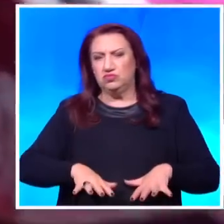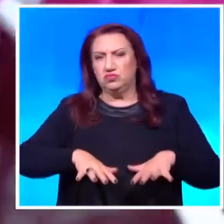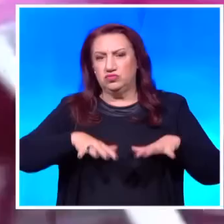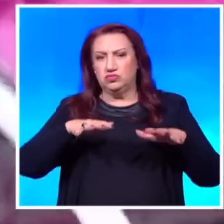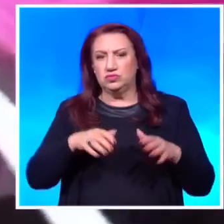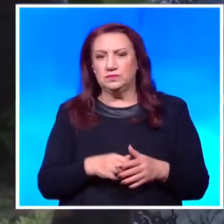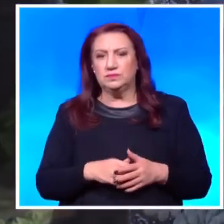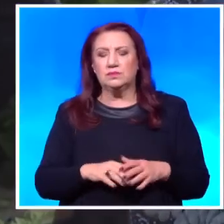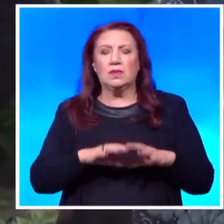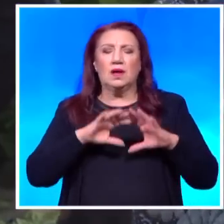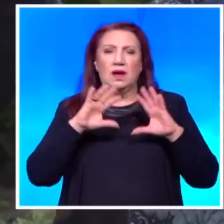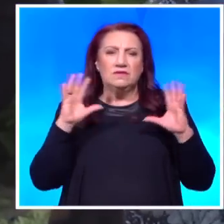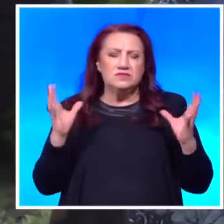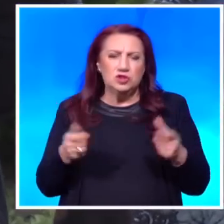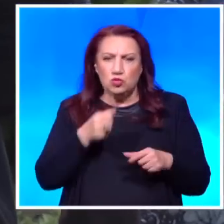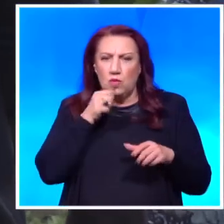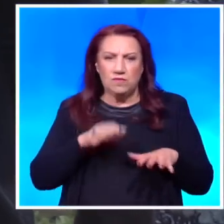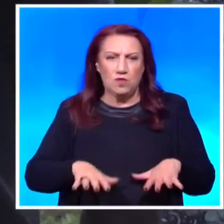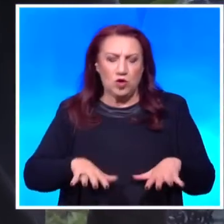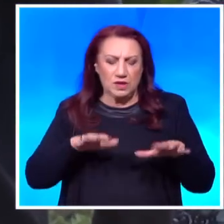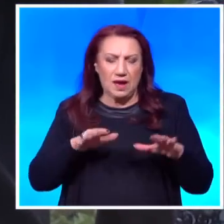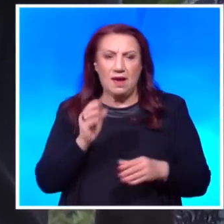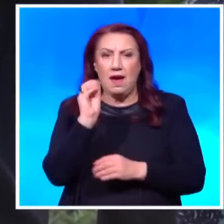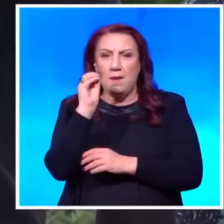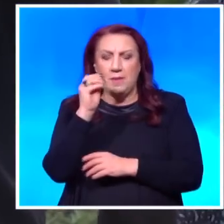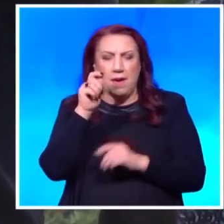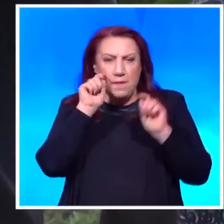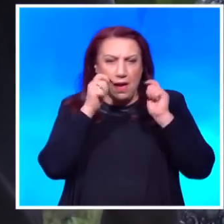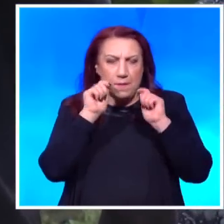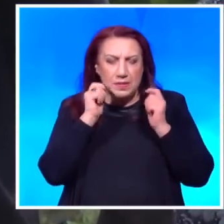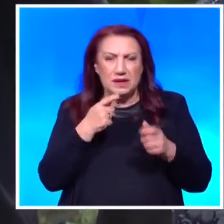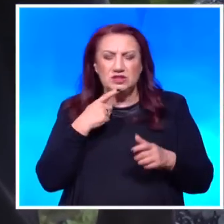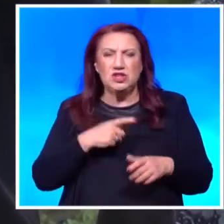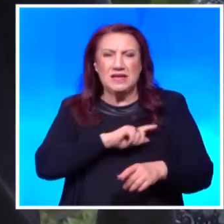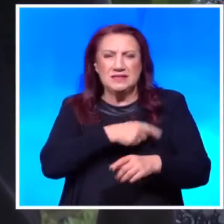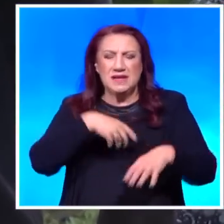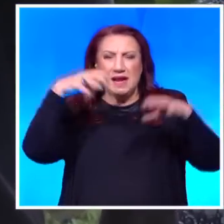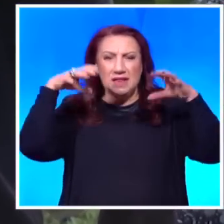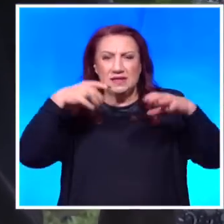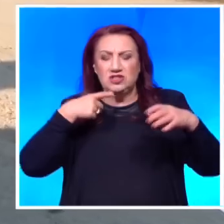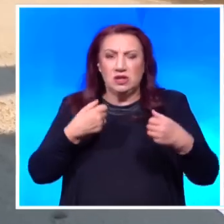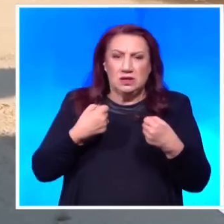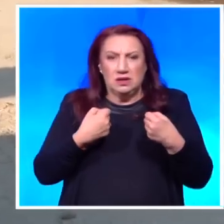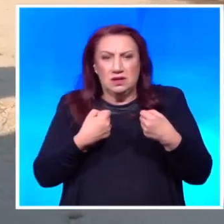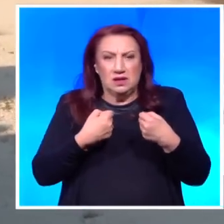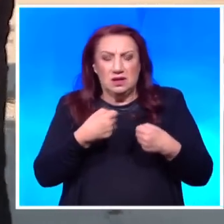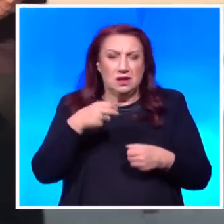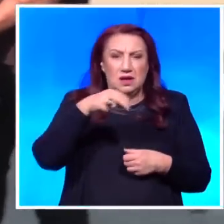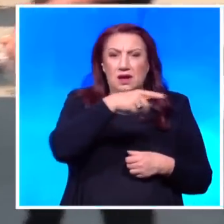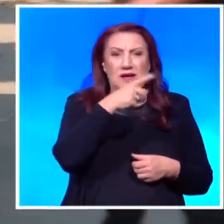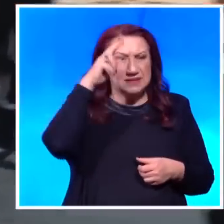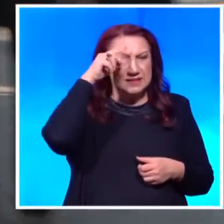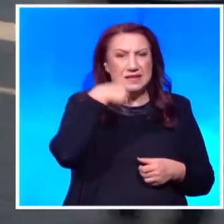Всичко ми се наводни. Напълни се детето ми, рве, не мога да го взема. В най-големия дъжд съм ги взел и съм слезнал в сестра ми да спаци. Няма къде. Изгоре ми